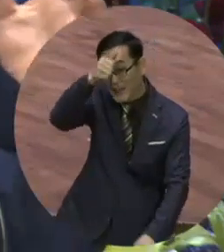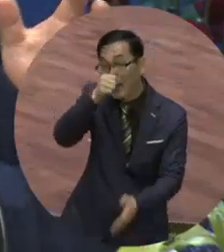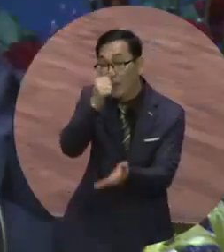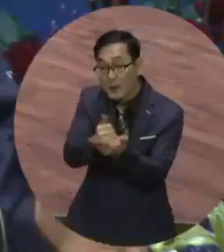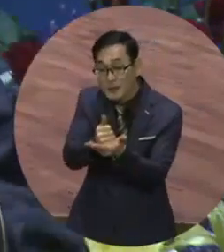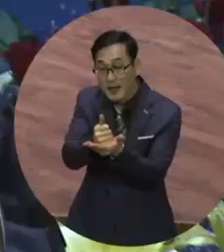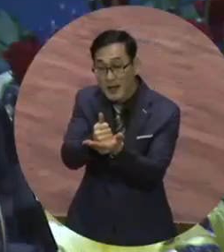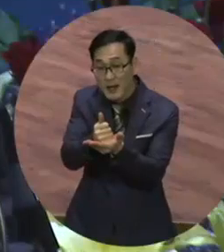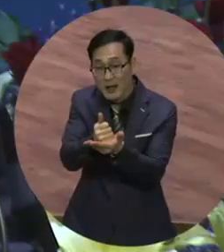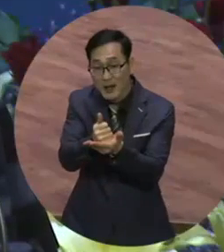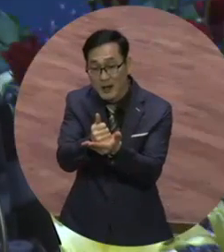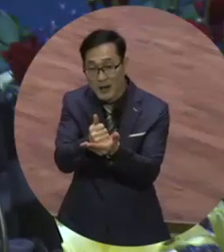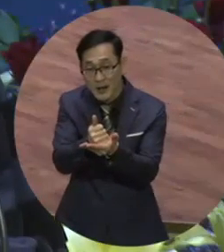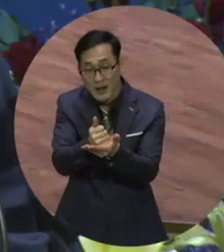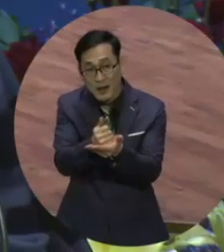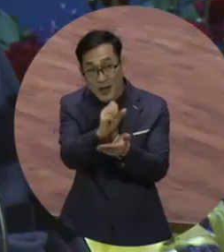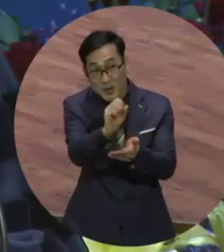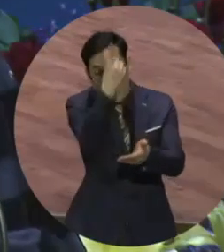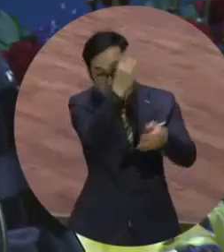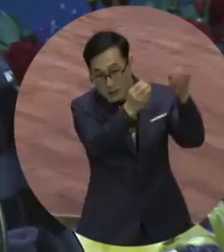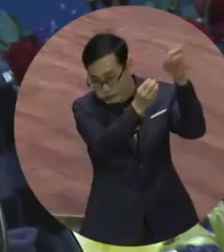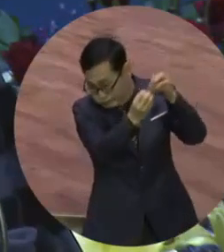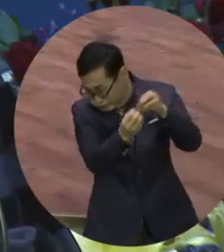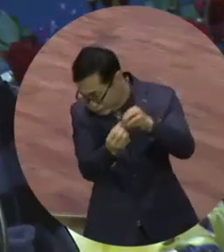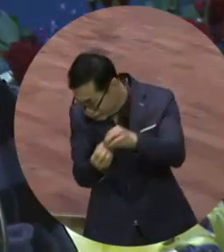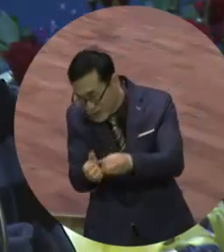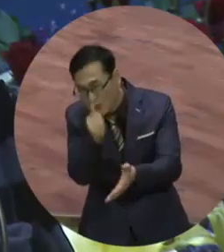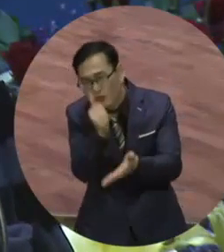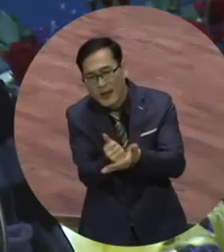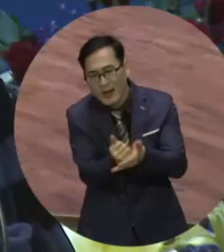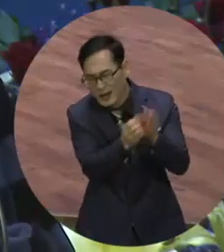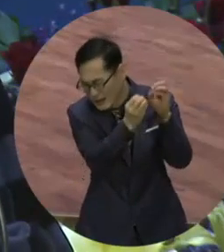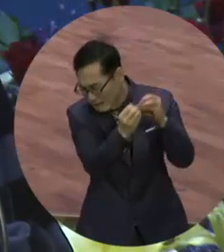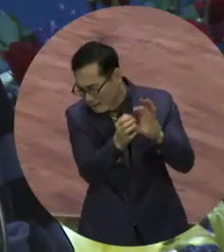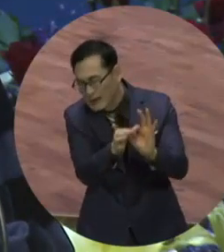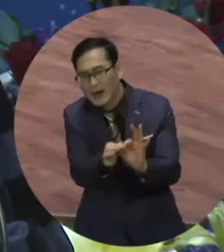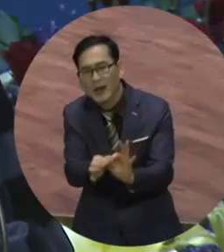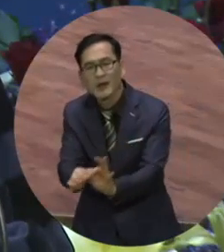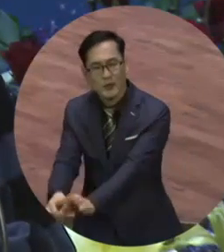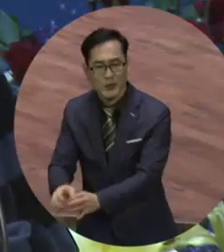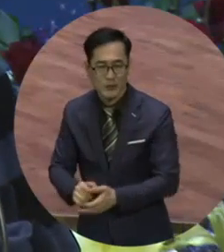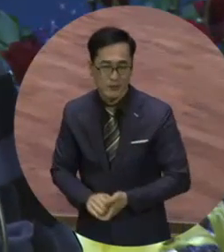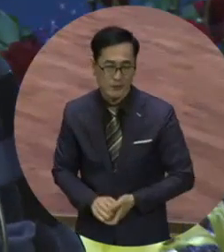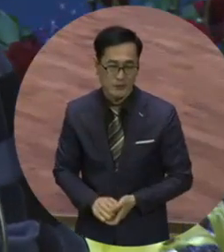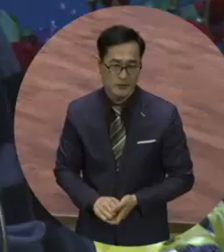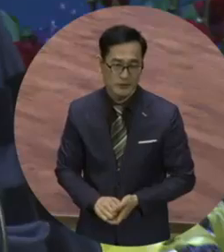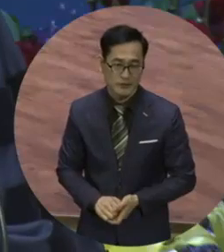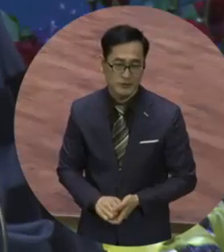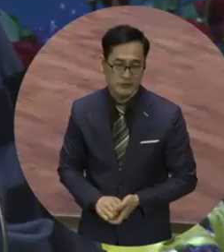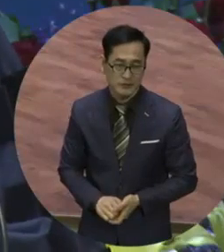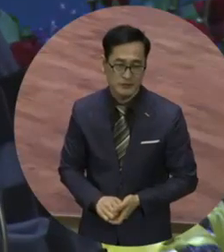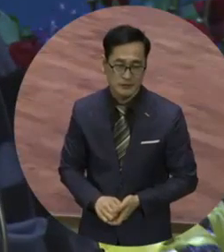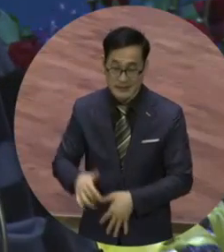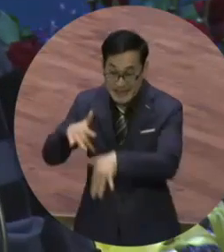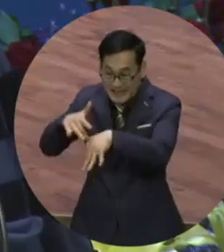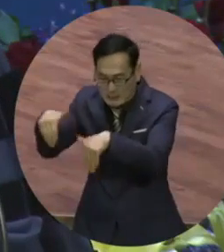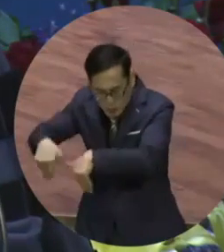모든 인류는 다 하나님을 떠나 죄 가운데 자기도 몰라 사단 종으로 다다가